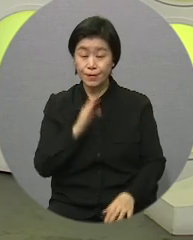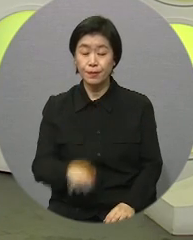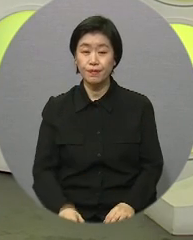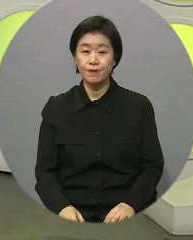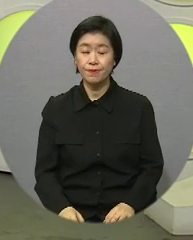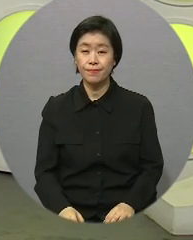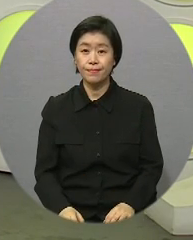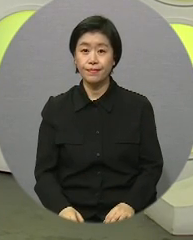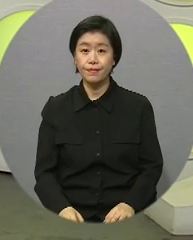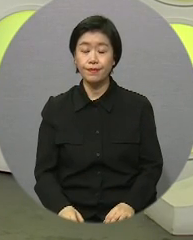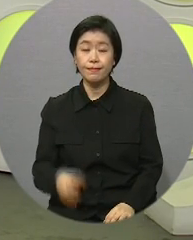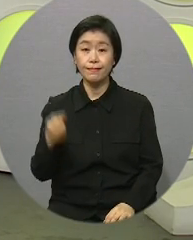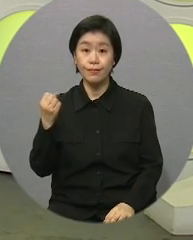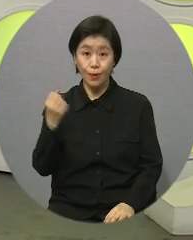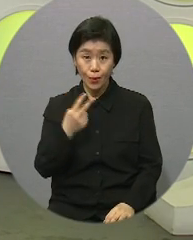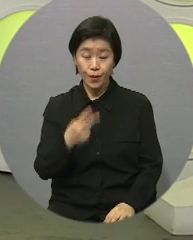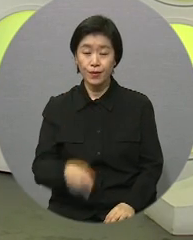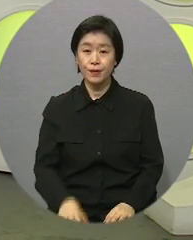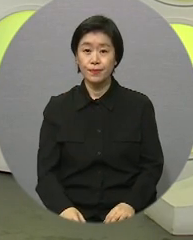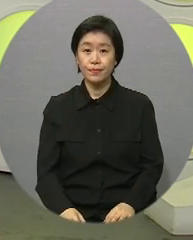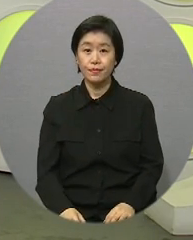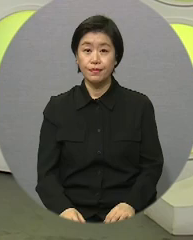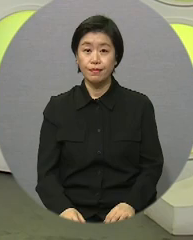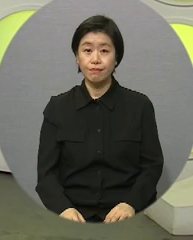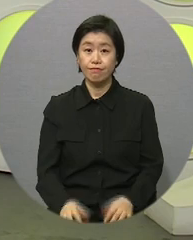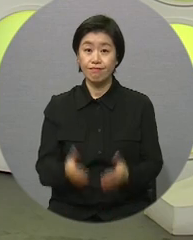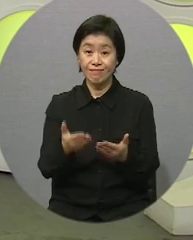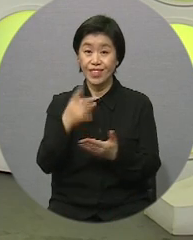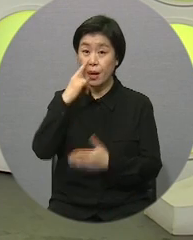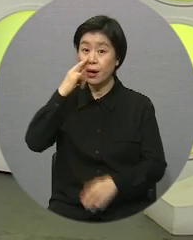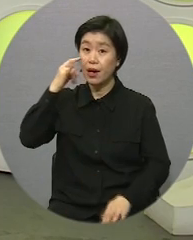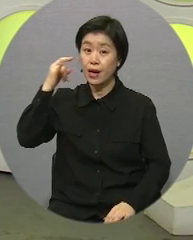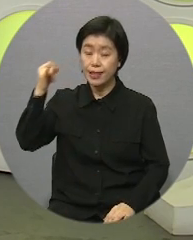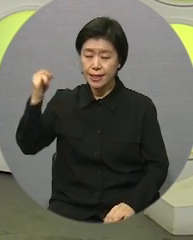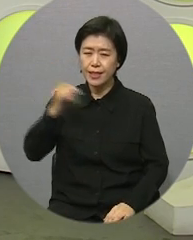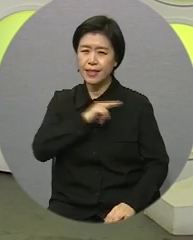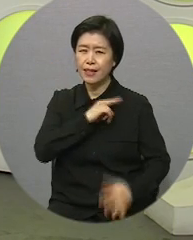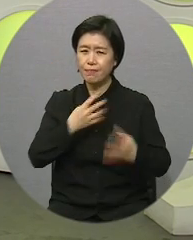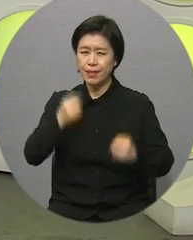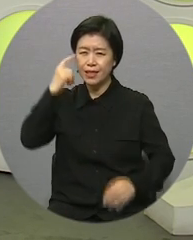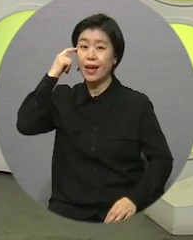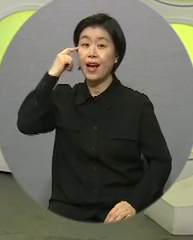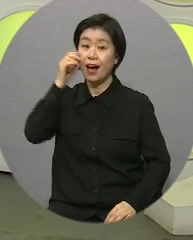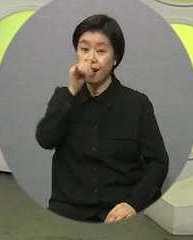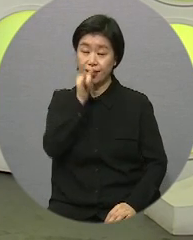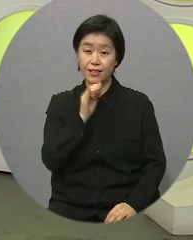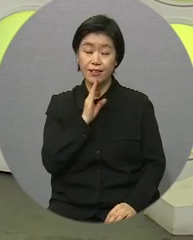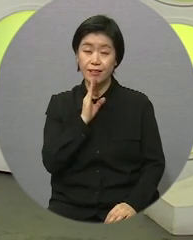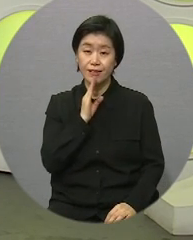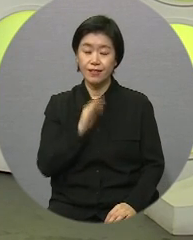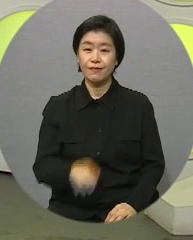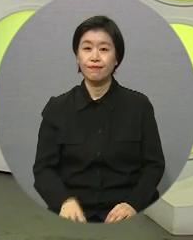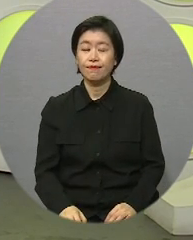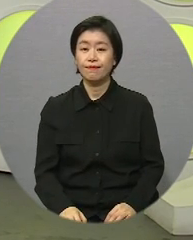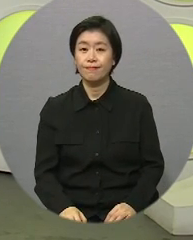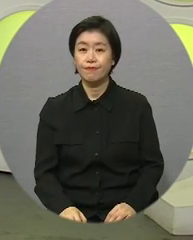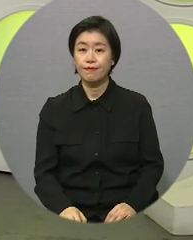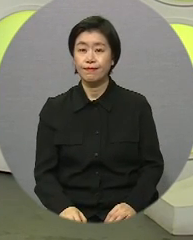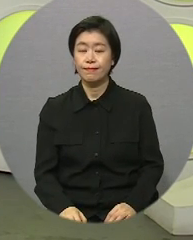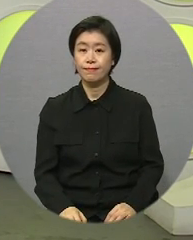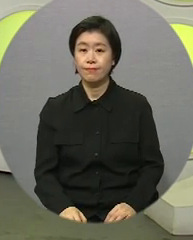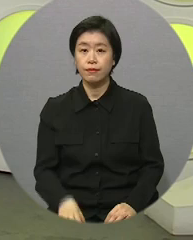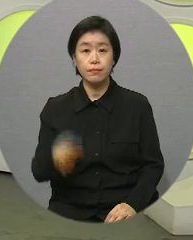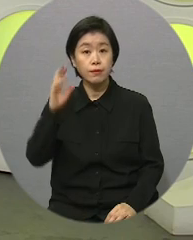또 또 가장 어 어머님이 가장 또 떠오르셨다면 그럼 그래서